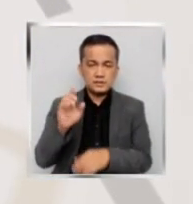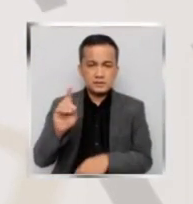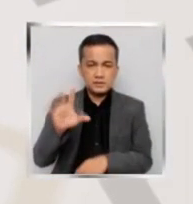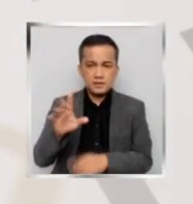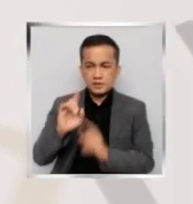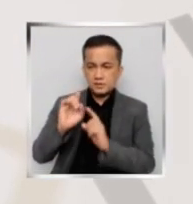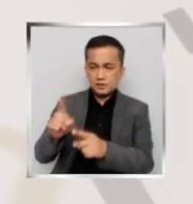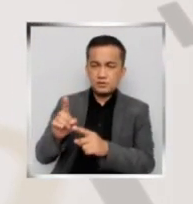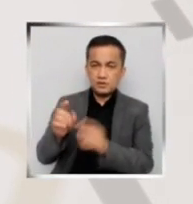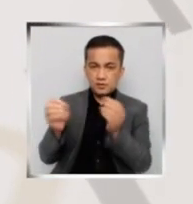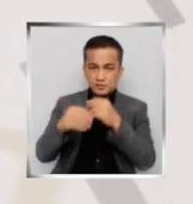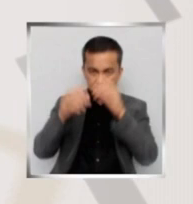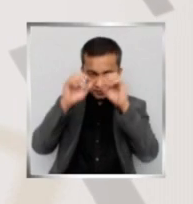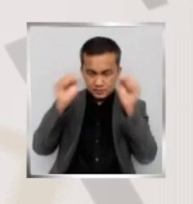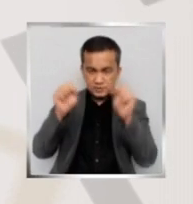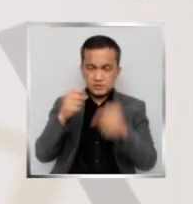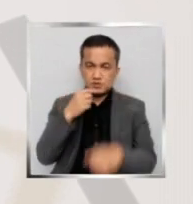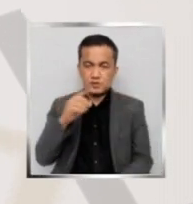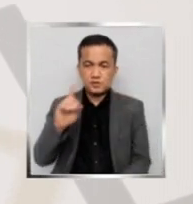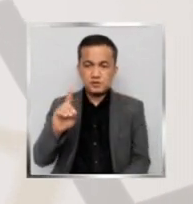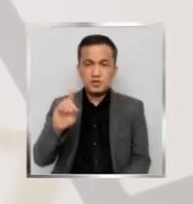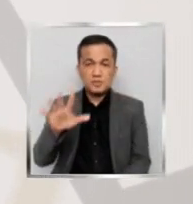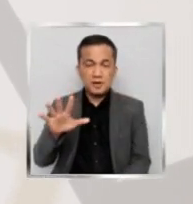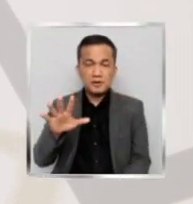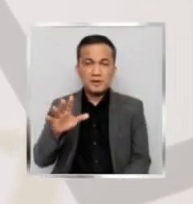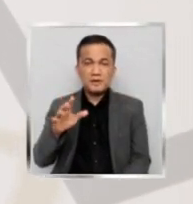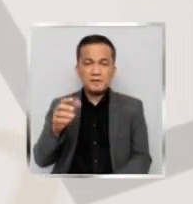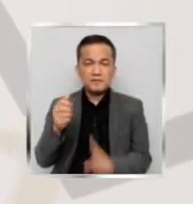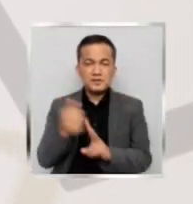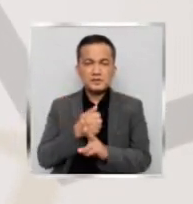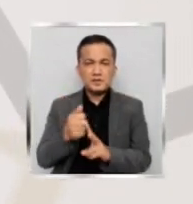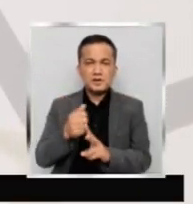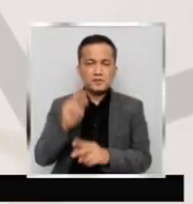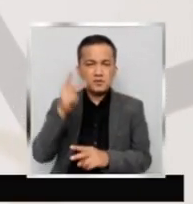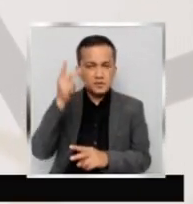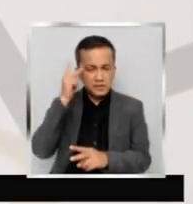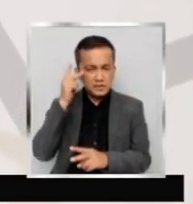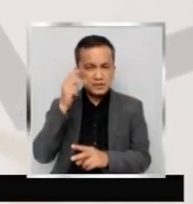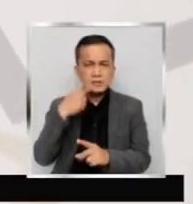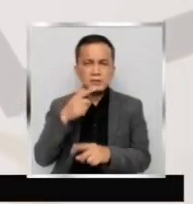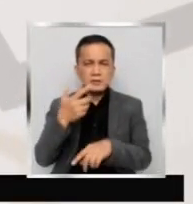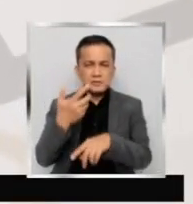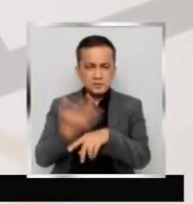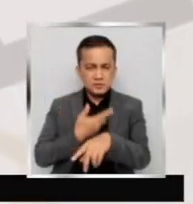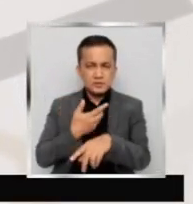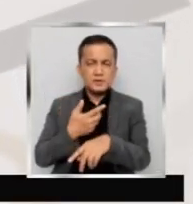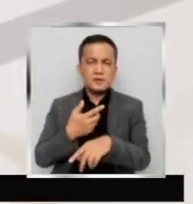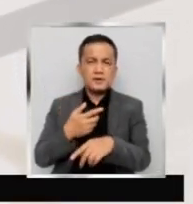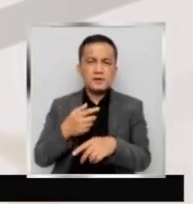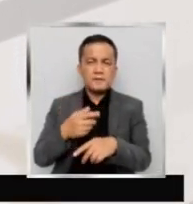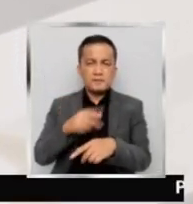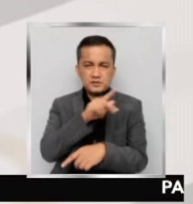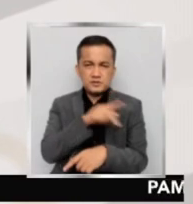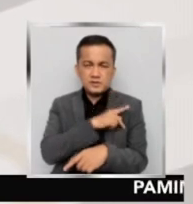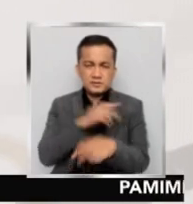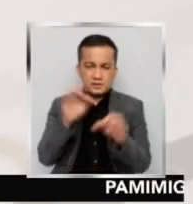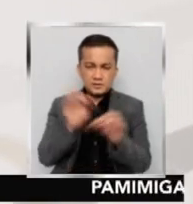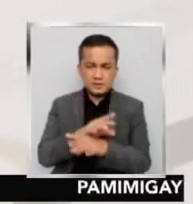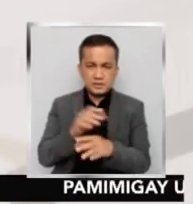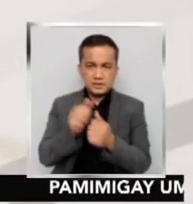sabihin ni De Lima na biktima siya ng political persecution at personal na paghihigante sa ilalim ng Administrasyong